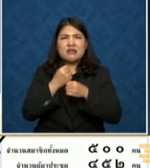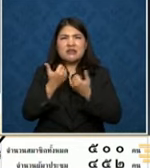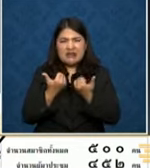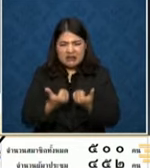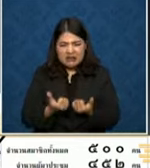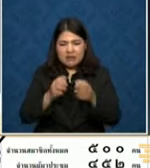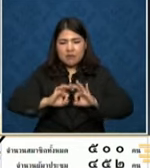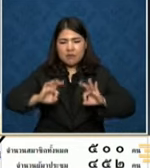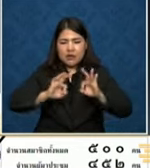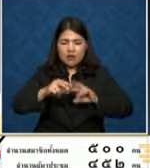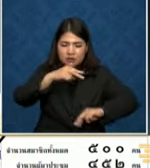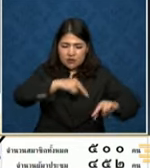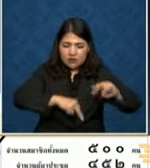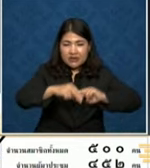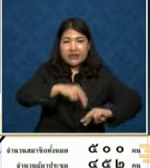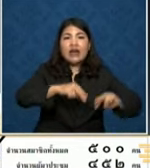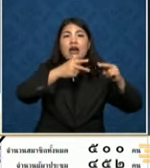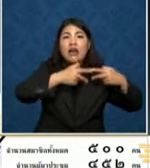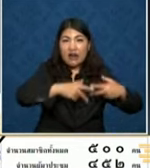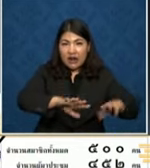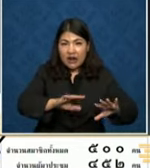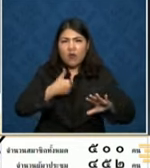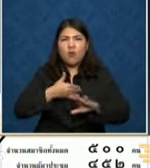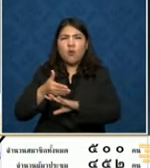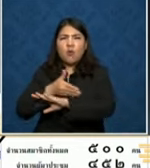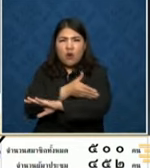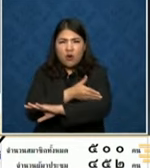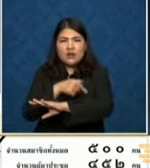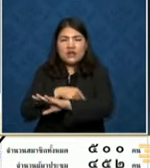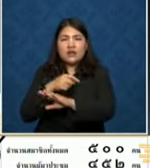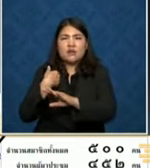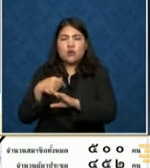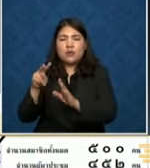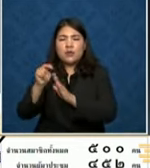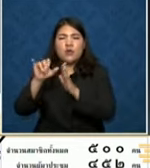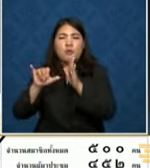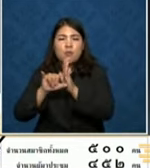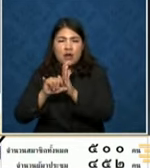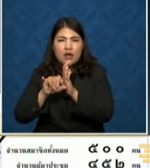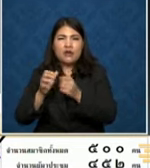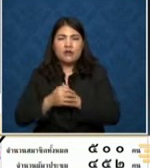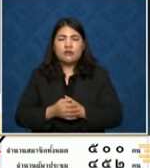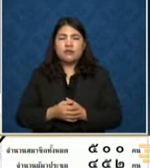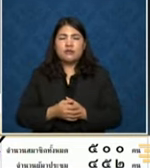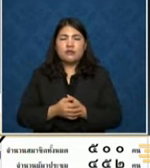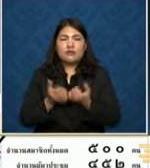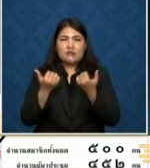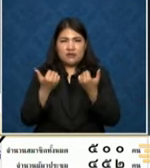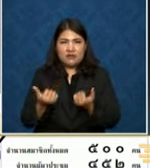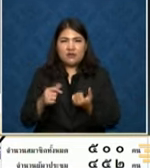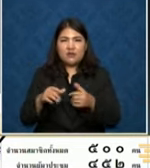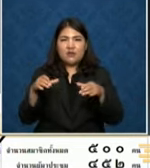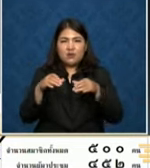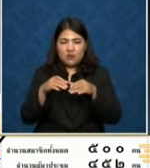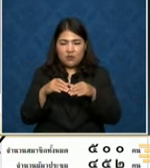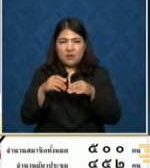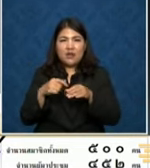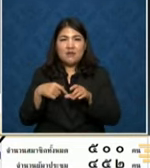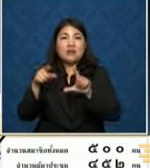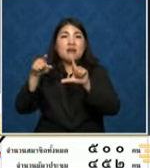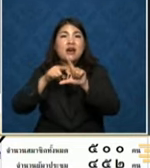ครับศึกษาก่อนจะมากำหนดเป็นนโยบายนะครับขอยัดพรรคก้าวไกลท่านก็มีนโยบ